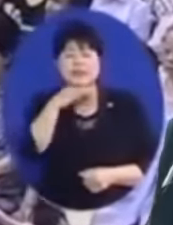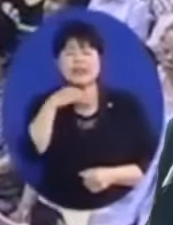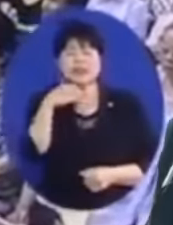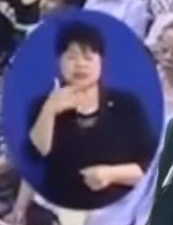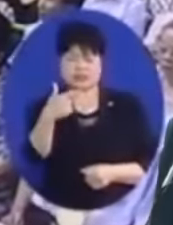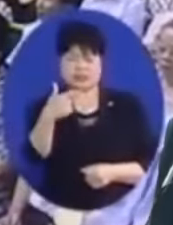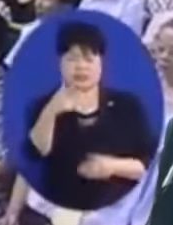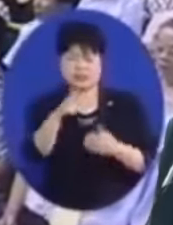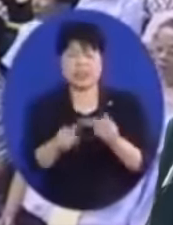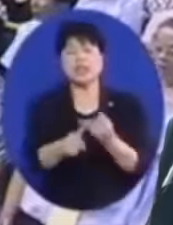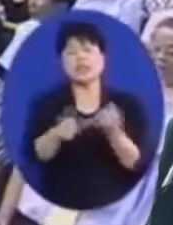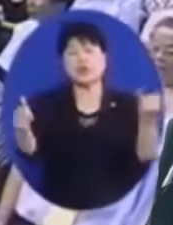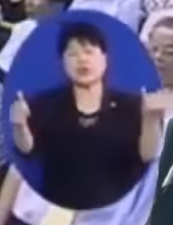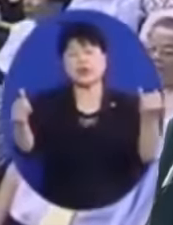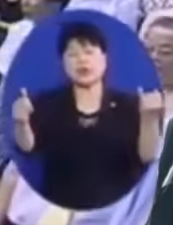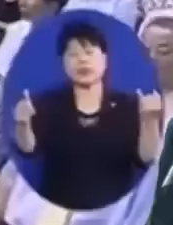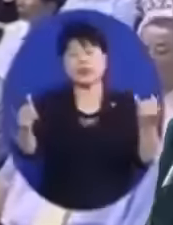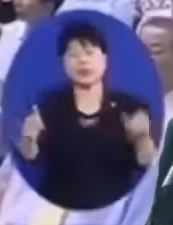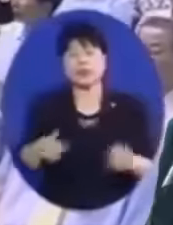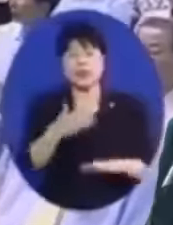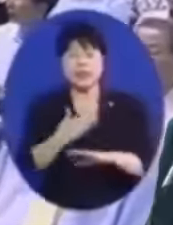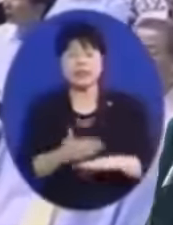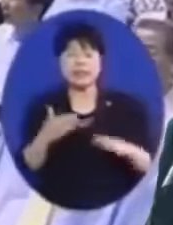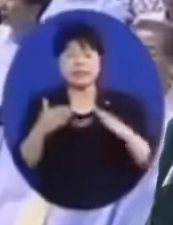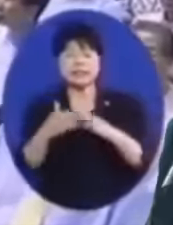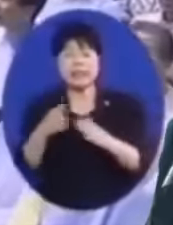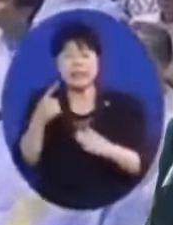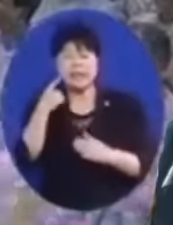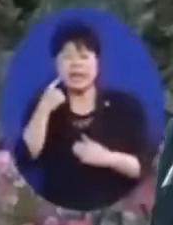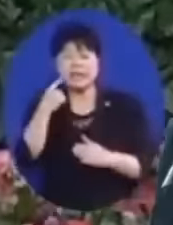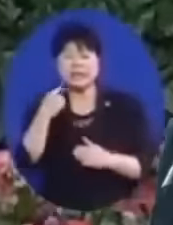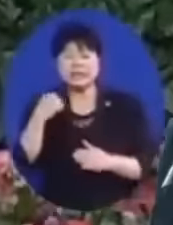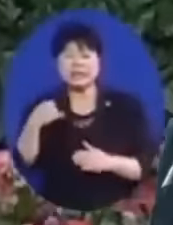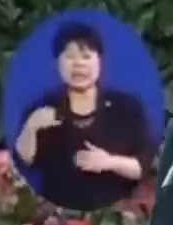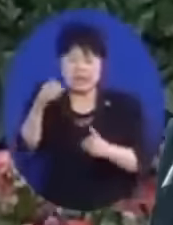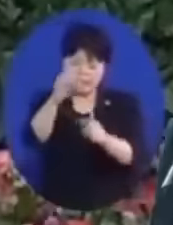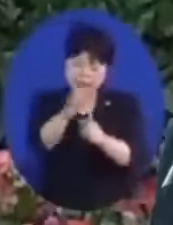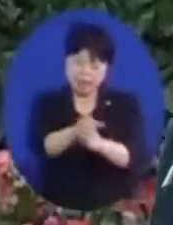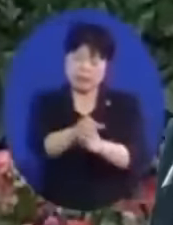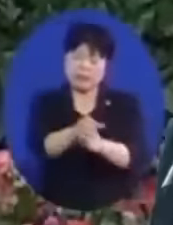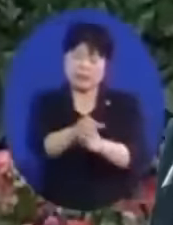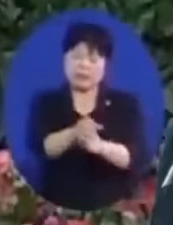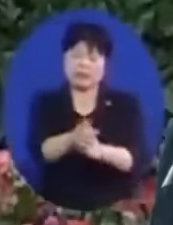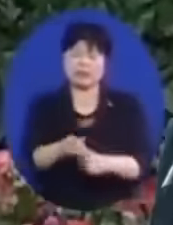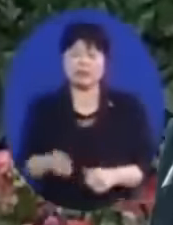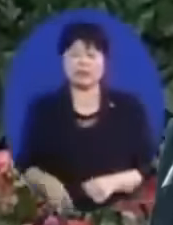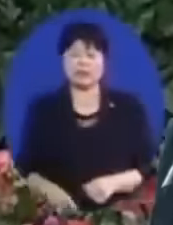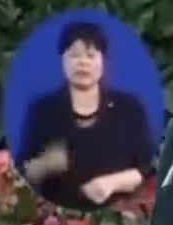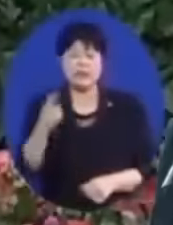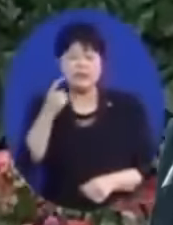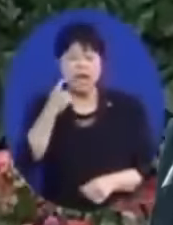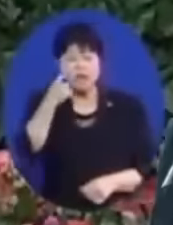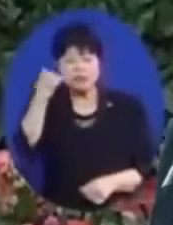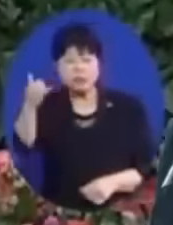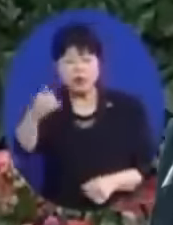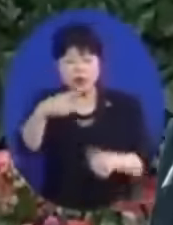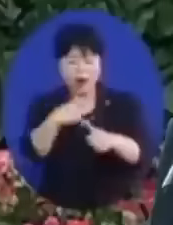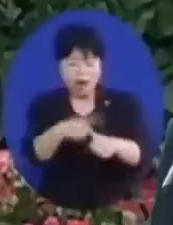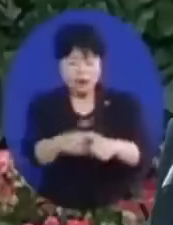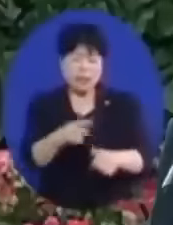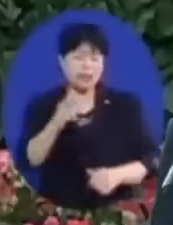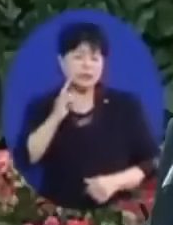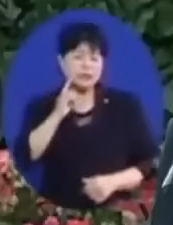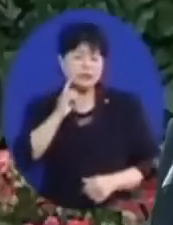때 이혼하고 그를 다른 집에 양자로 보냈었습니다. 그러나 양부모는 그를 심하게 학대하며 고통을